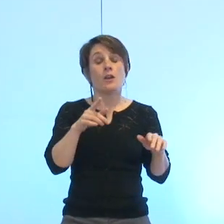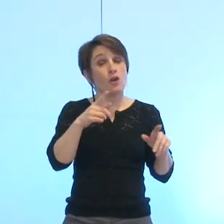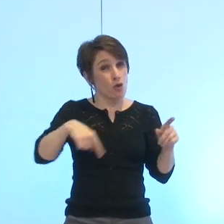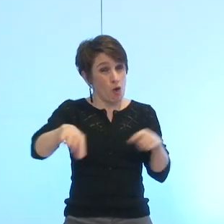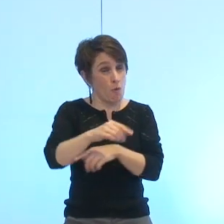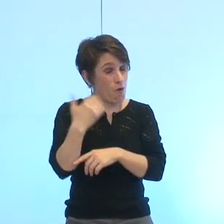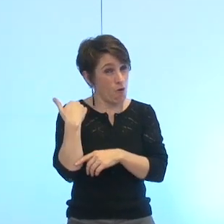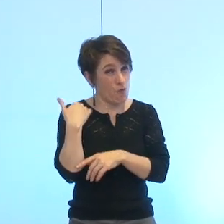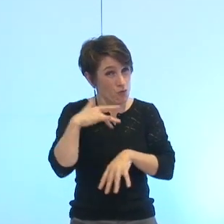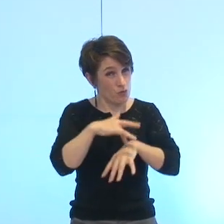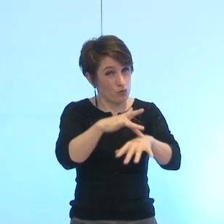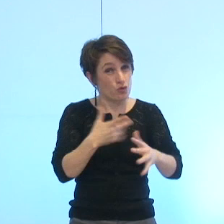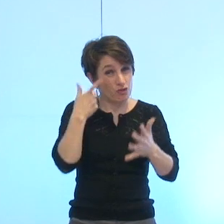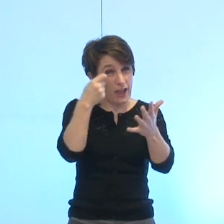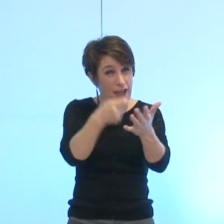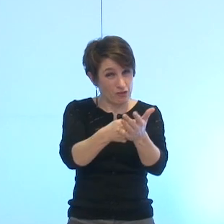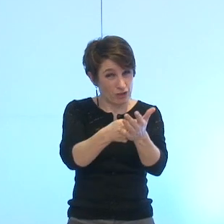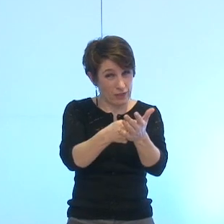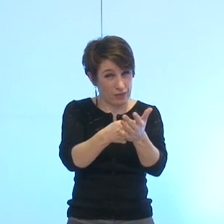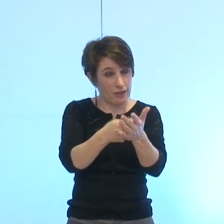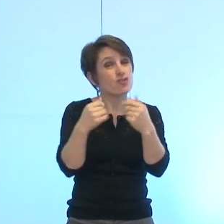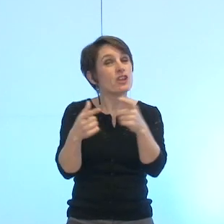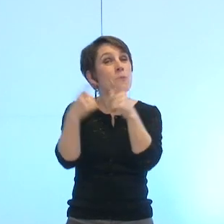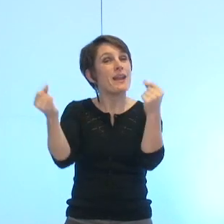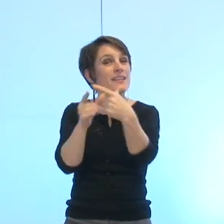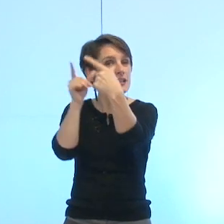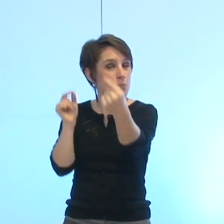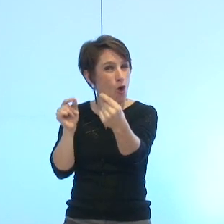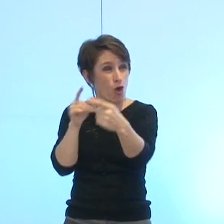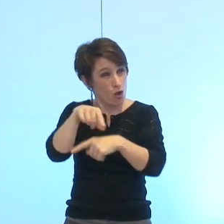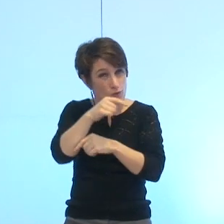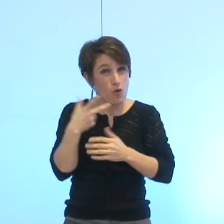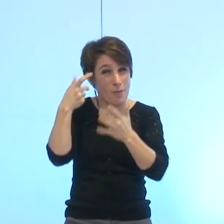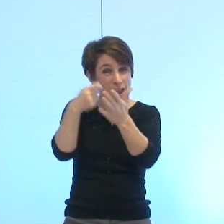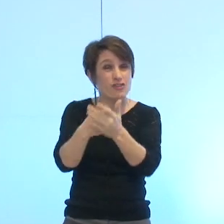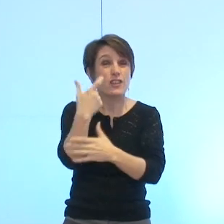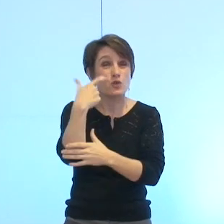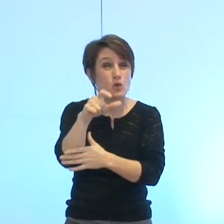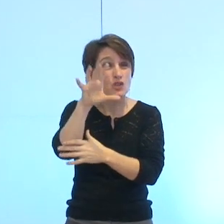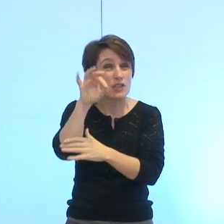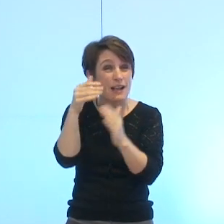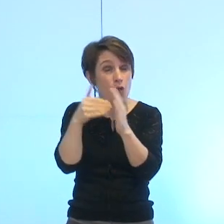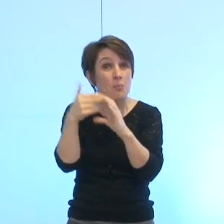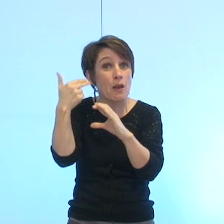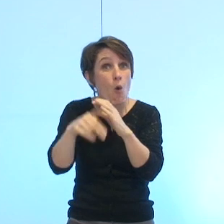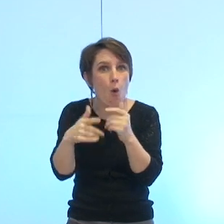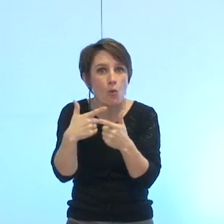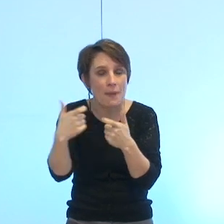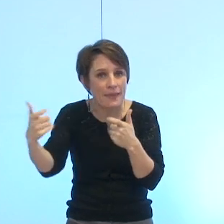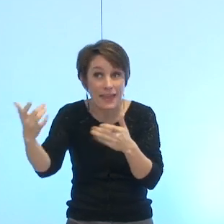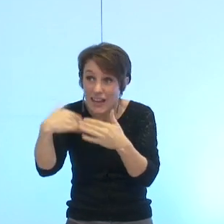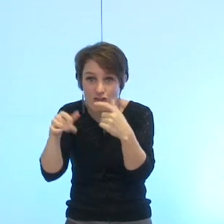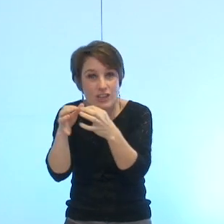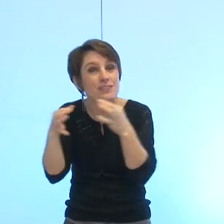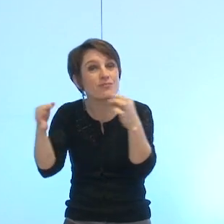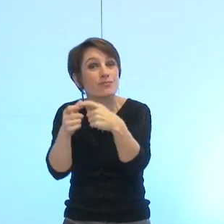€ au Palais des Sports 250000 € de matériel au Palais des Sports alors là vous avez quand même fait très fort